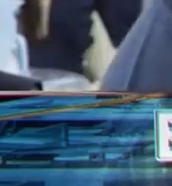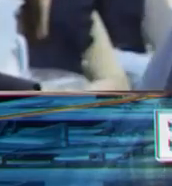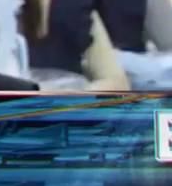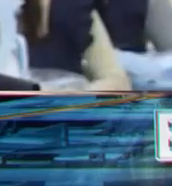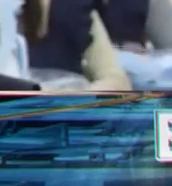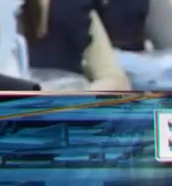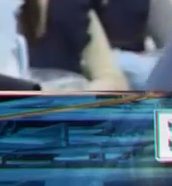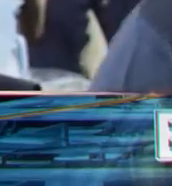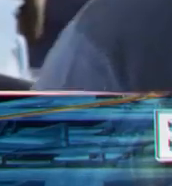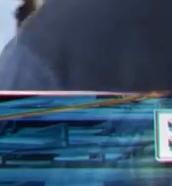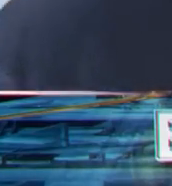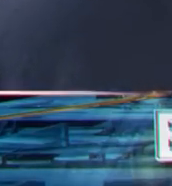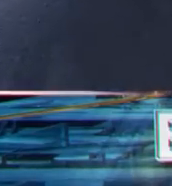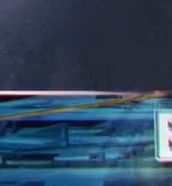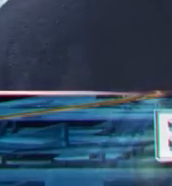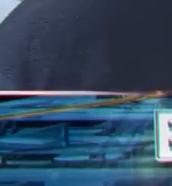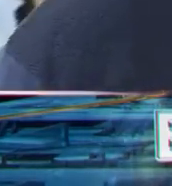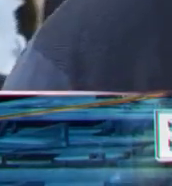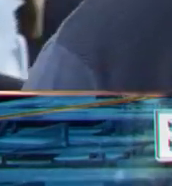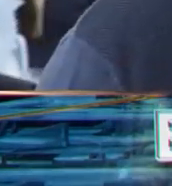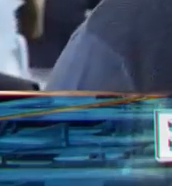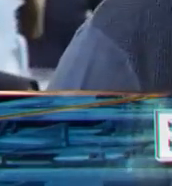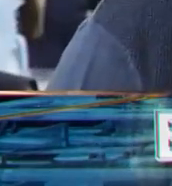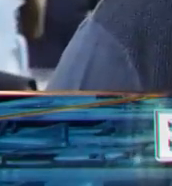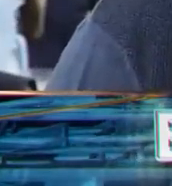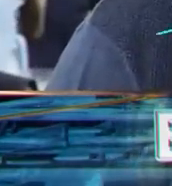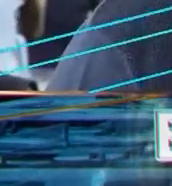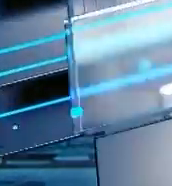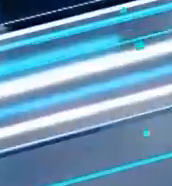регион аптекаларынан жіберіп отырмыз. 20 мыңдай уже жібердік Талдықорғанға.